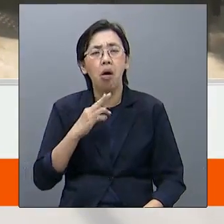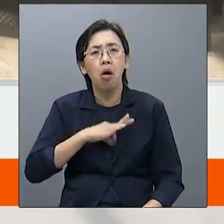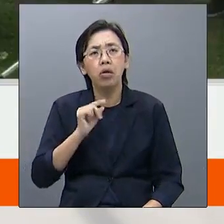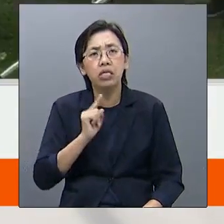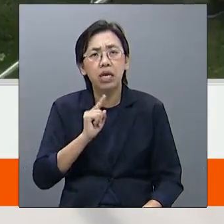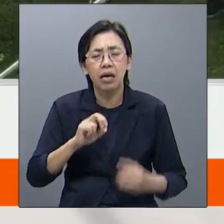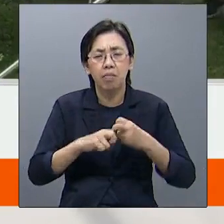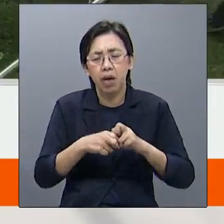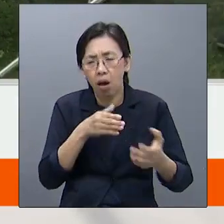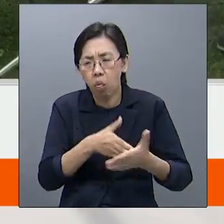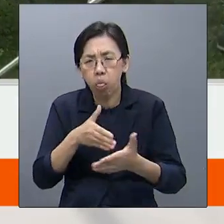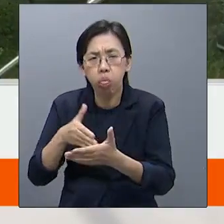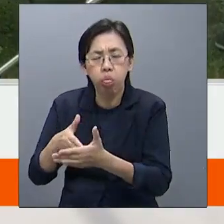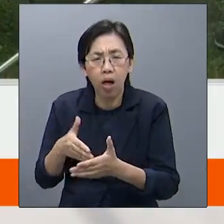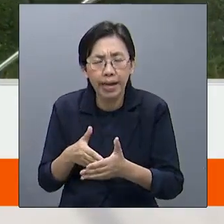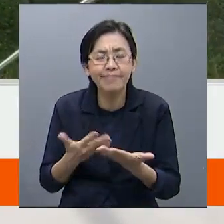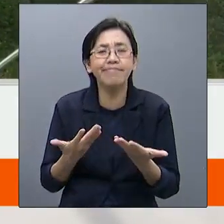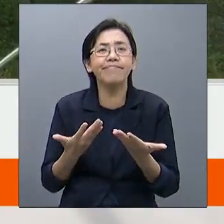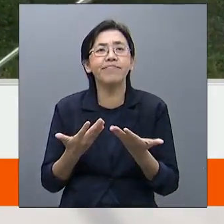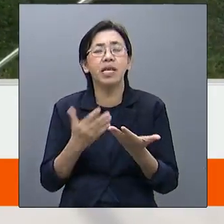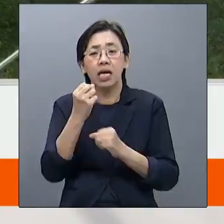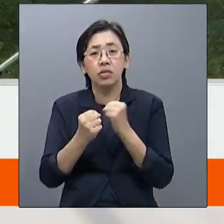ิของข้จำกัดเมื่